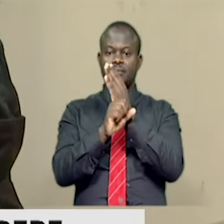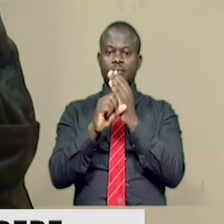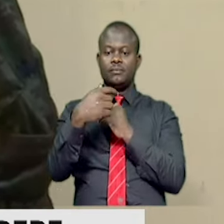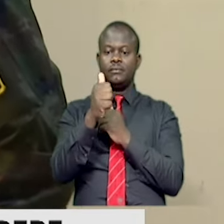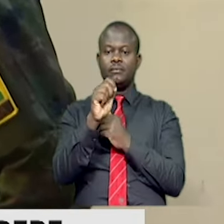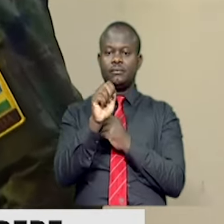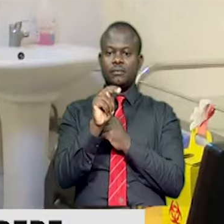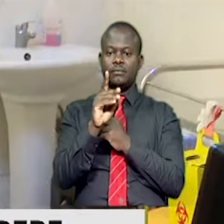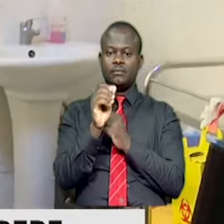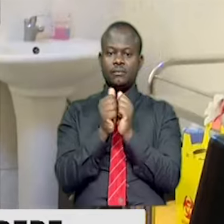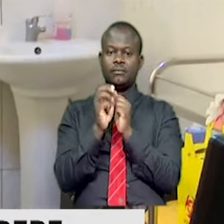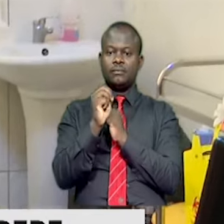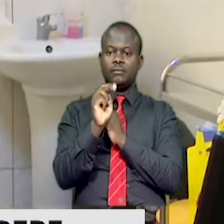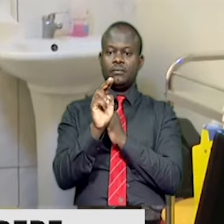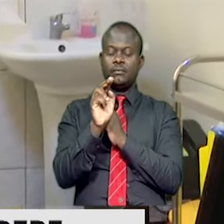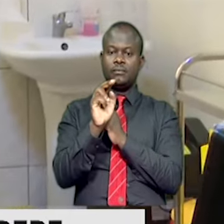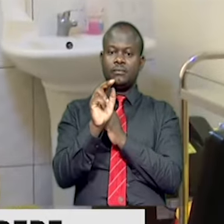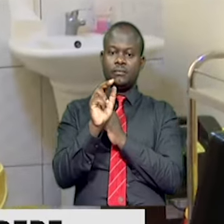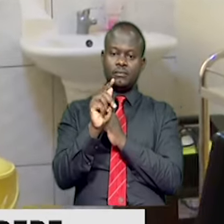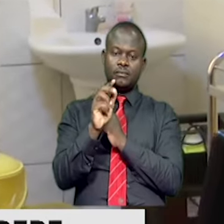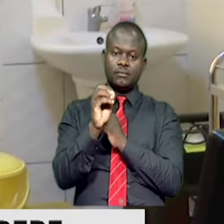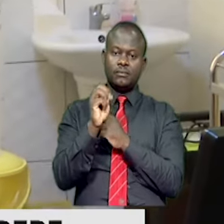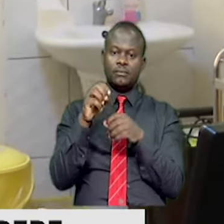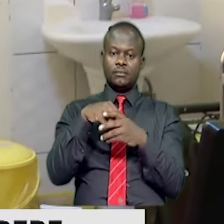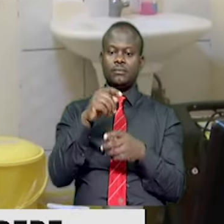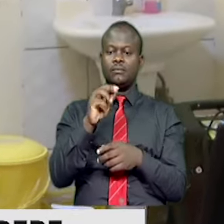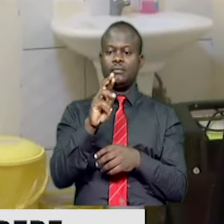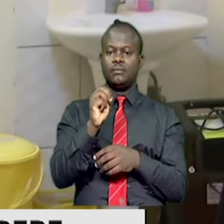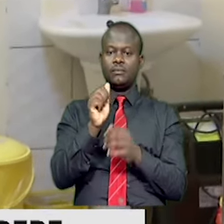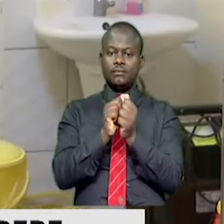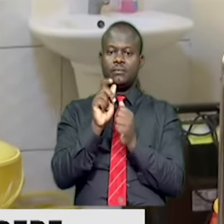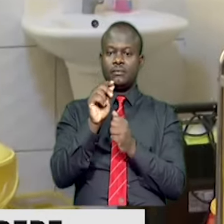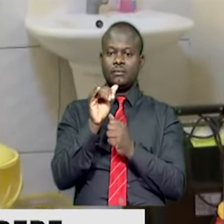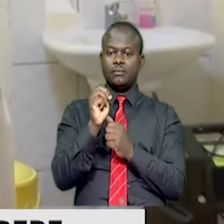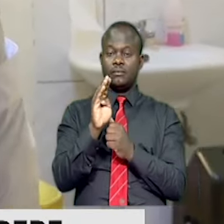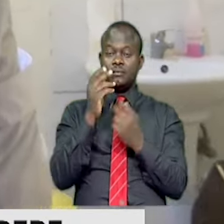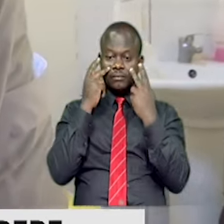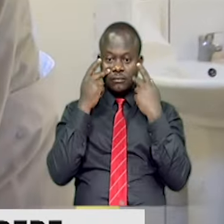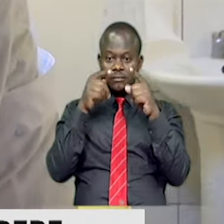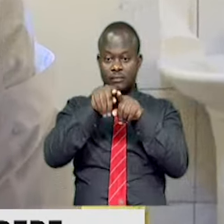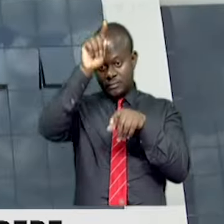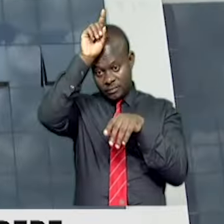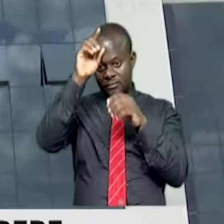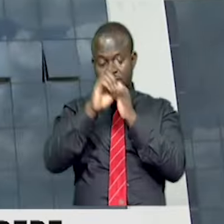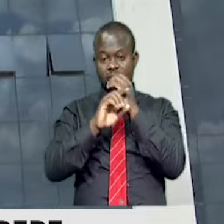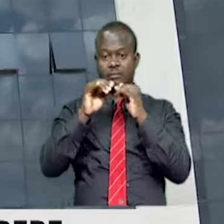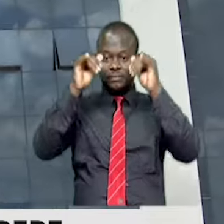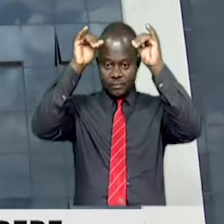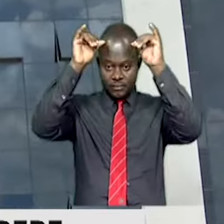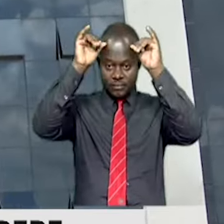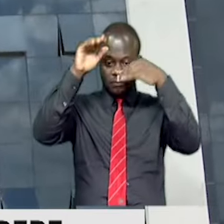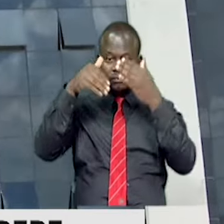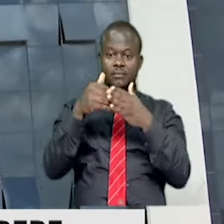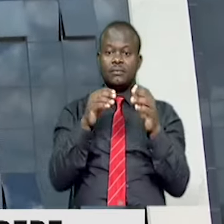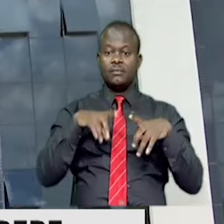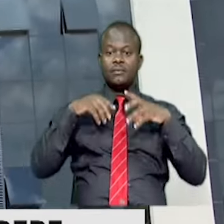Gatunda, Rukomo, Mimuri, Mukama, Katabage, Mukarama na Kiyombe. Ifatwa nk'iy'icyaro muri aka karere ka Nyagatare, ariko abayituye bakaba